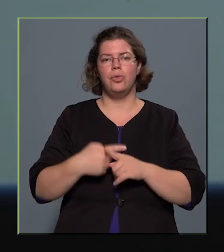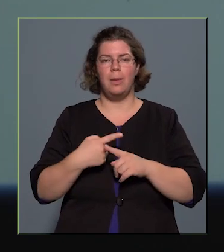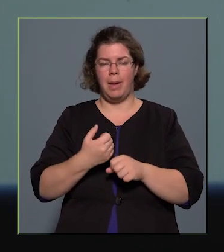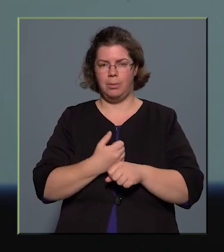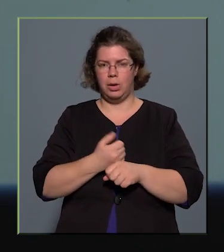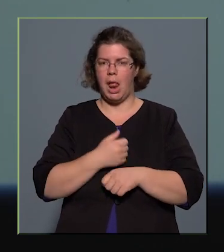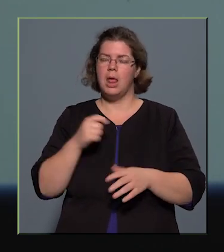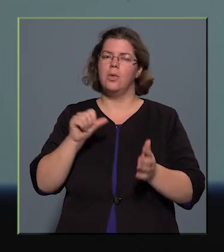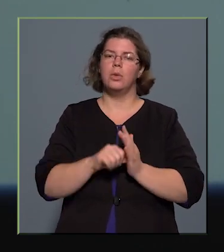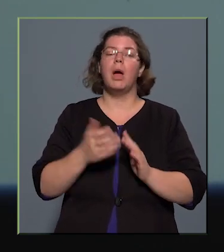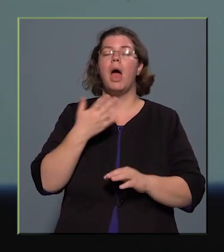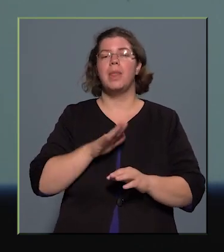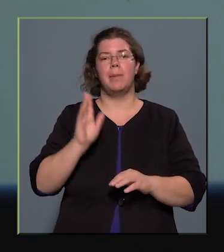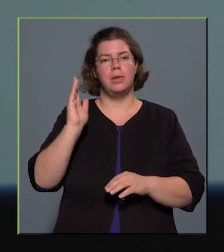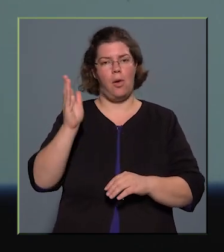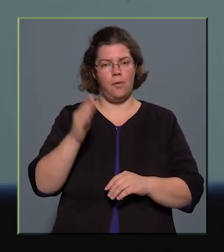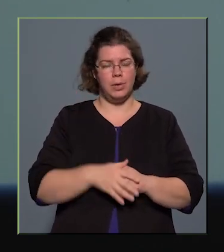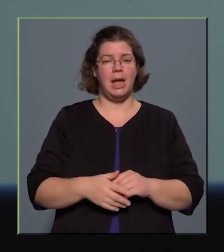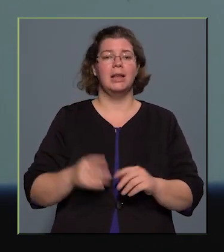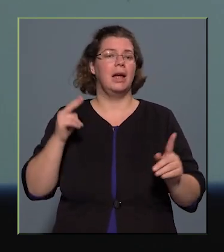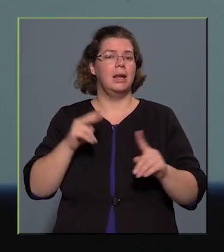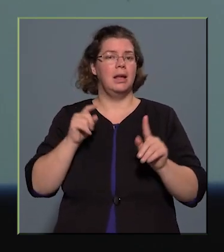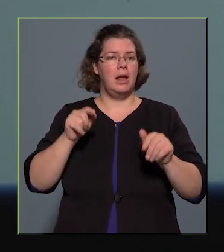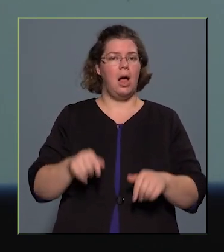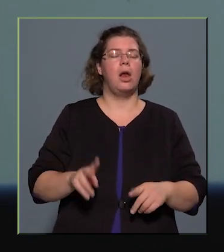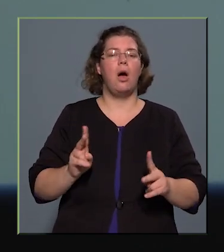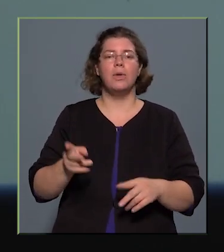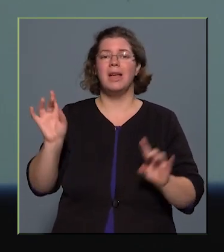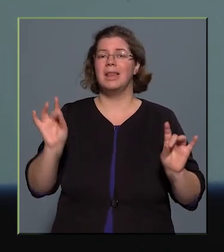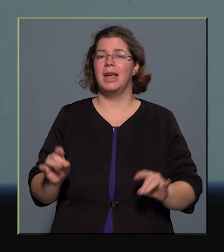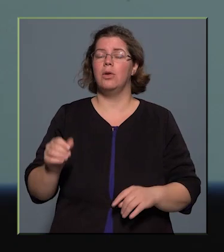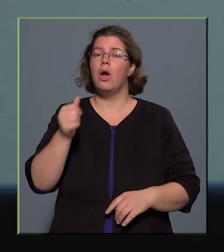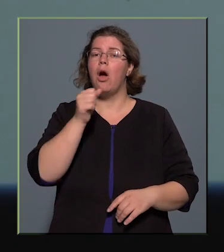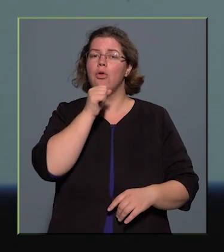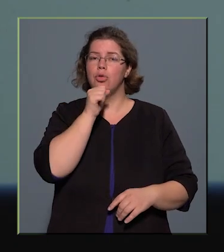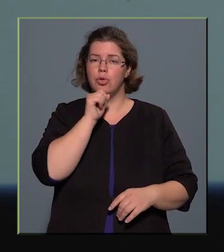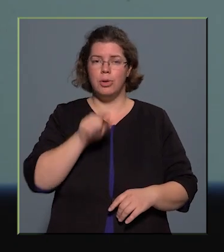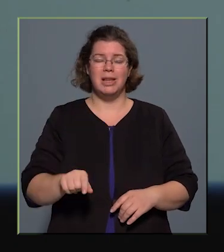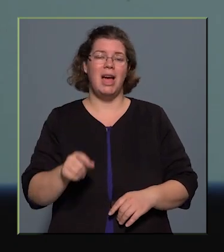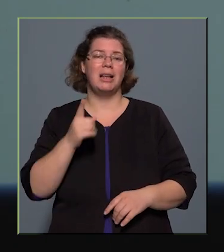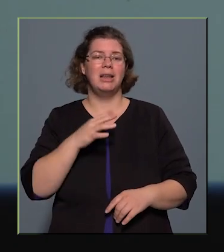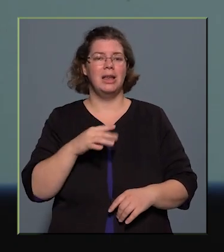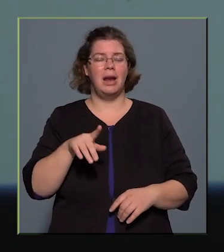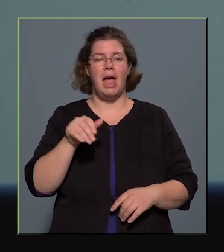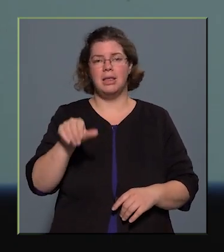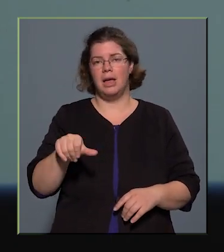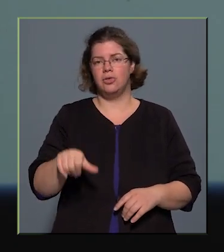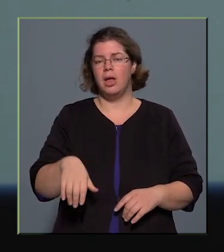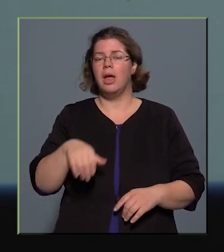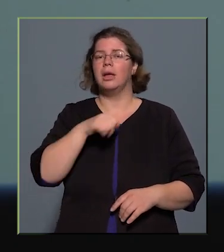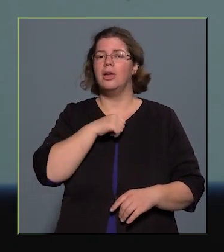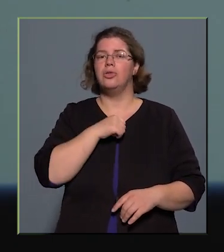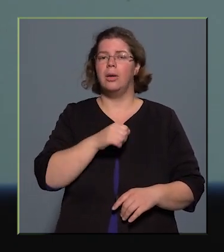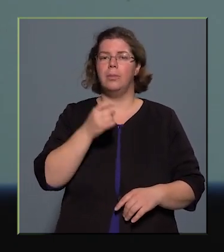hanem a jövőnek. Tekintettel arra, hogy egyébként a cégünk a Suzuki-nak Tier 1-es beszállítója, és a Gestampon